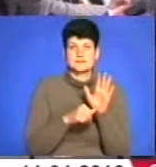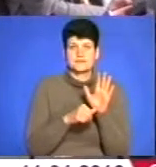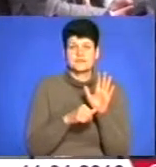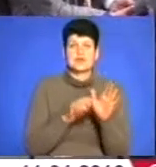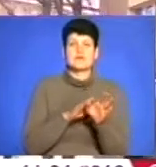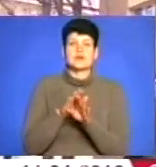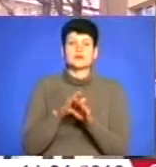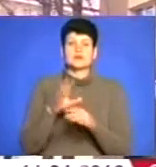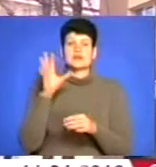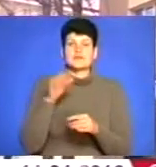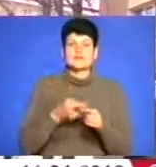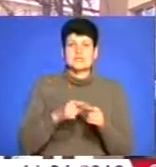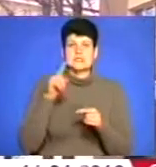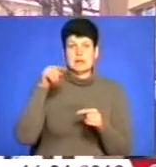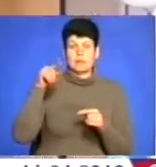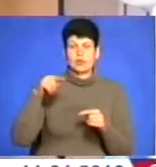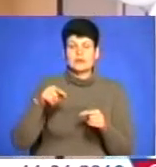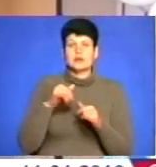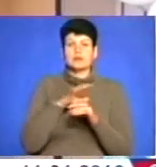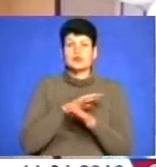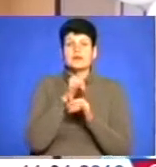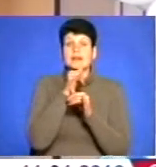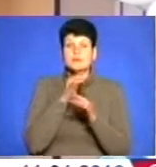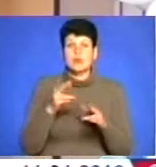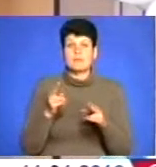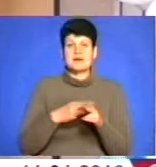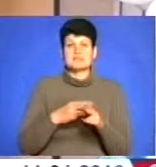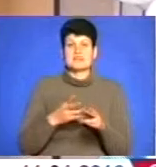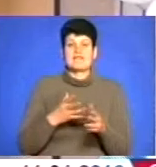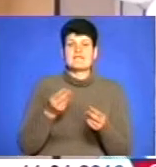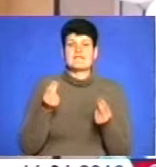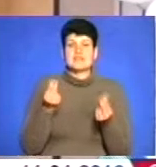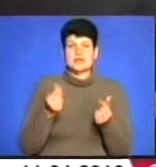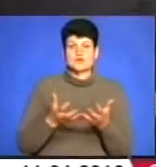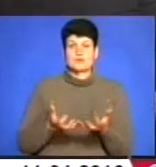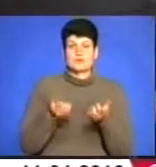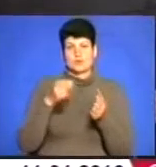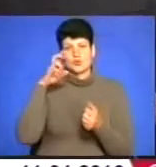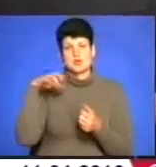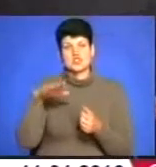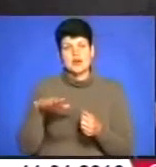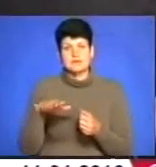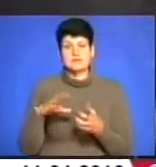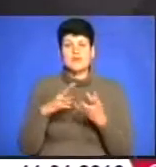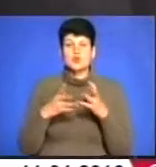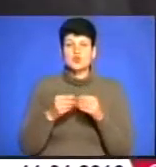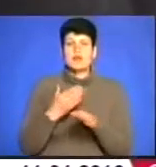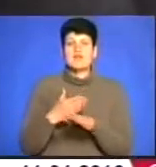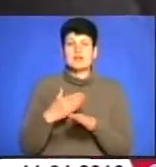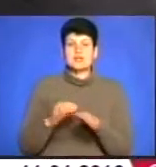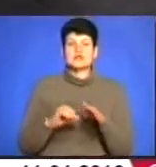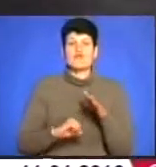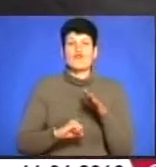Виконання усіх цих пунктів було б неможливим без фінансової підтримки держави, зазначив голова ОДА. Сума, виділена із